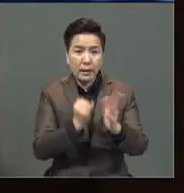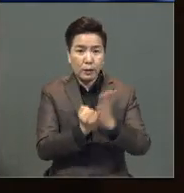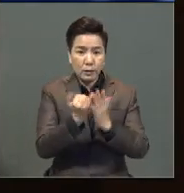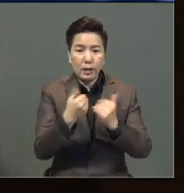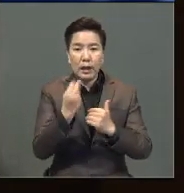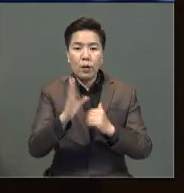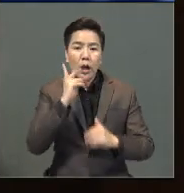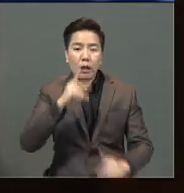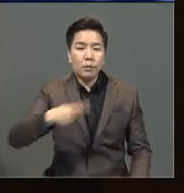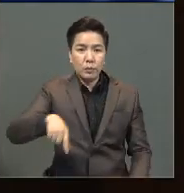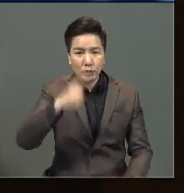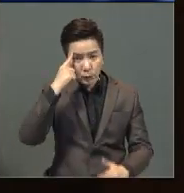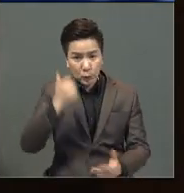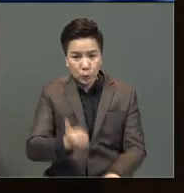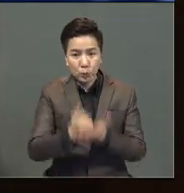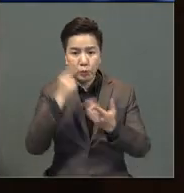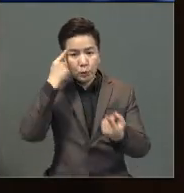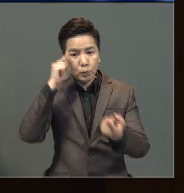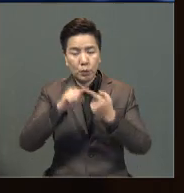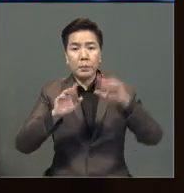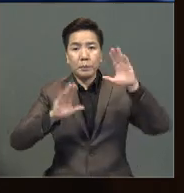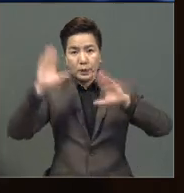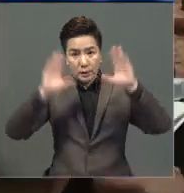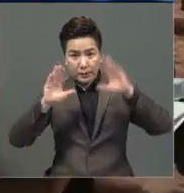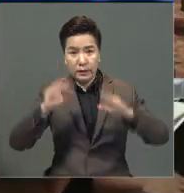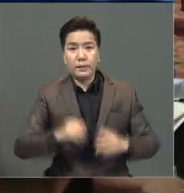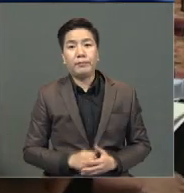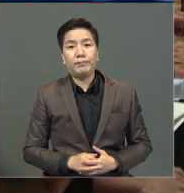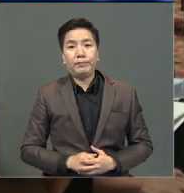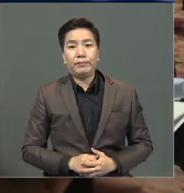สื่อมวลชนนั้นมาร่วมสร้างสรรค์ประชาธิปไตยครับม.ค